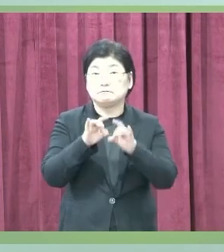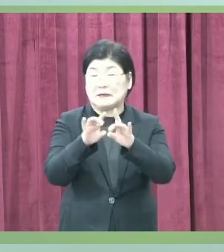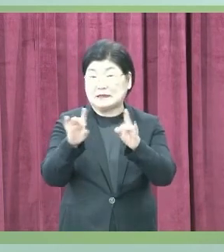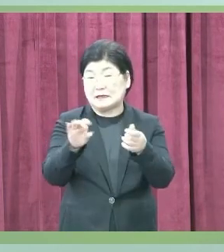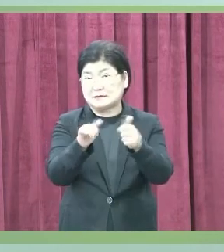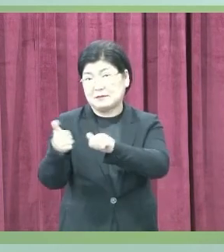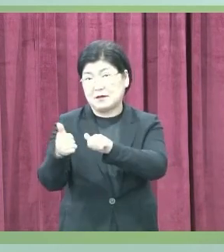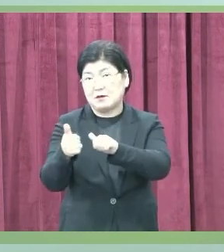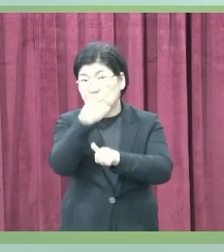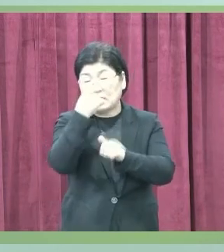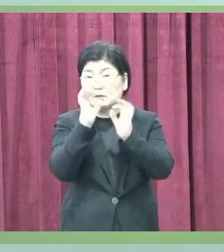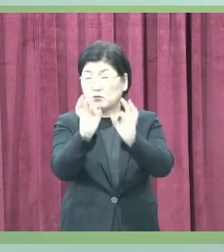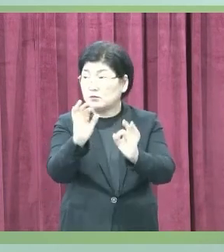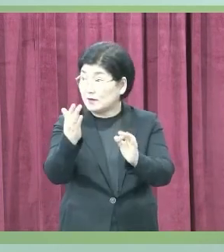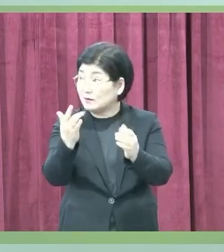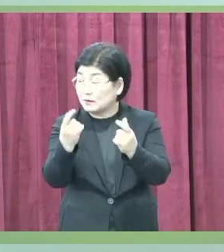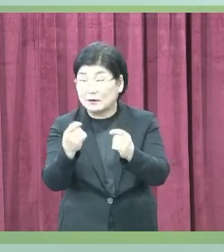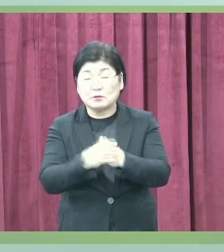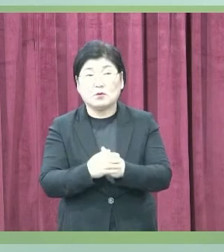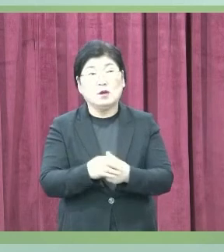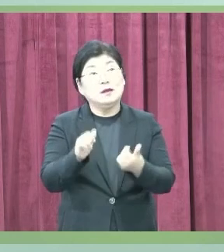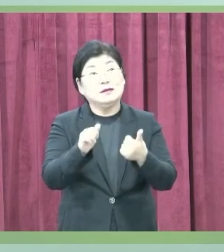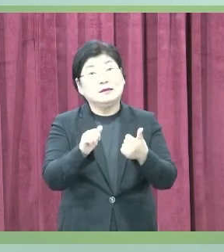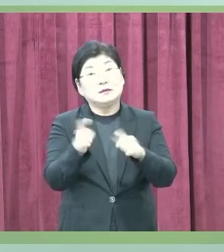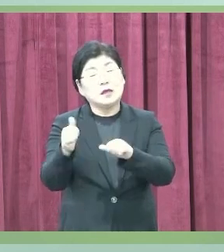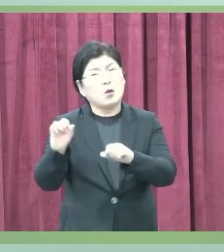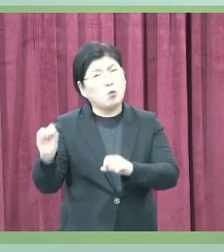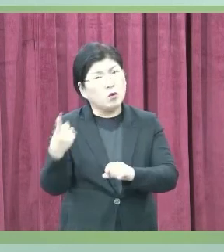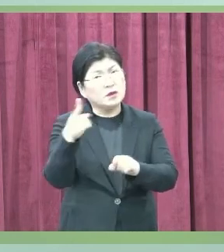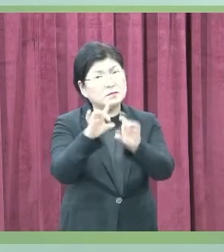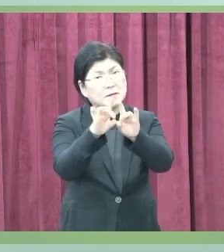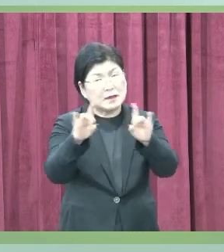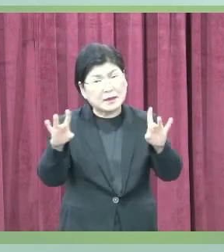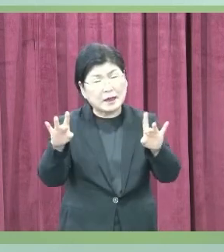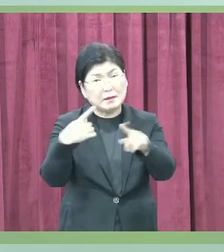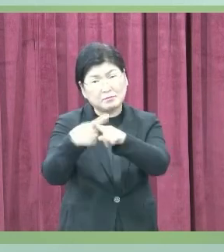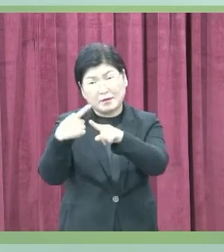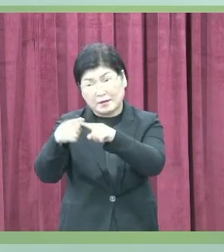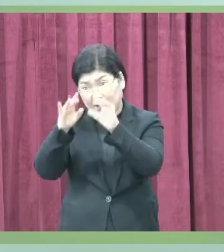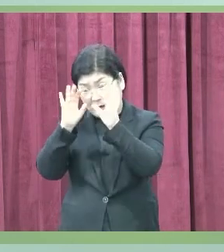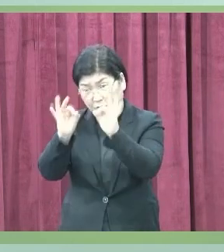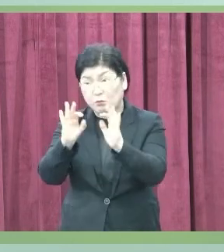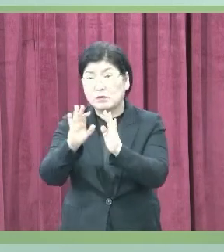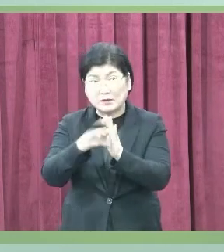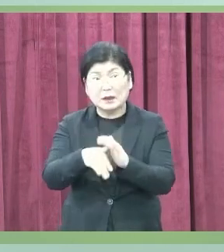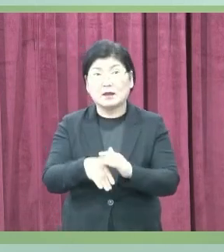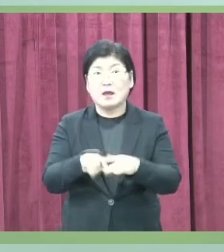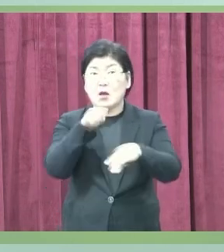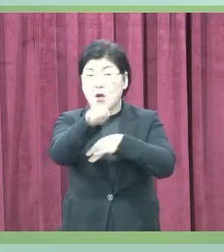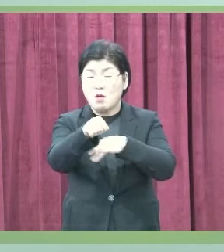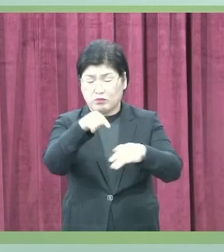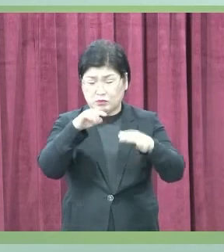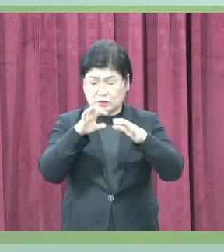될 것 같고요. 네. 장애 원인별로 보시면 이게 이제 외부 장애, 내부